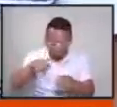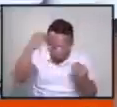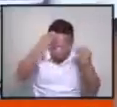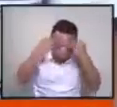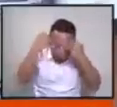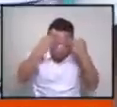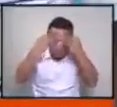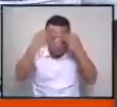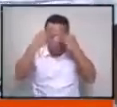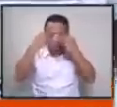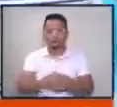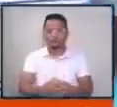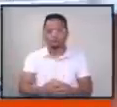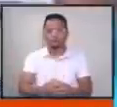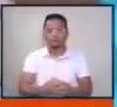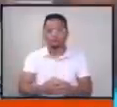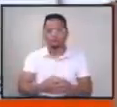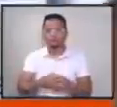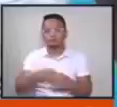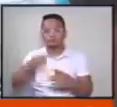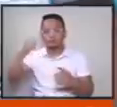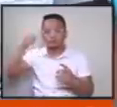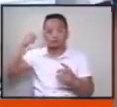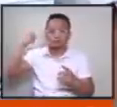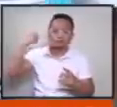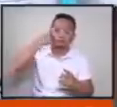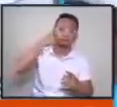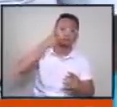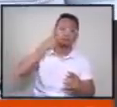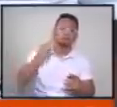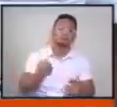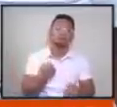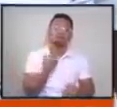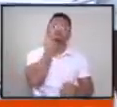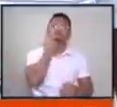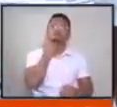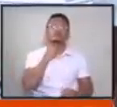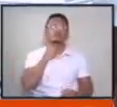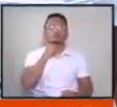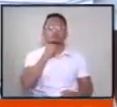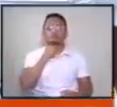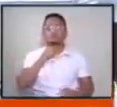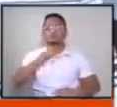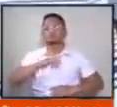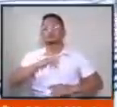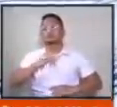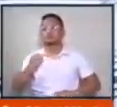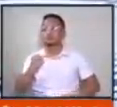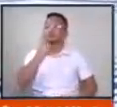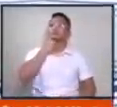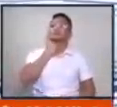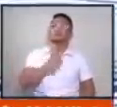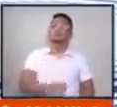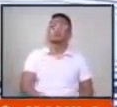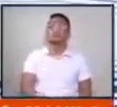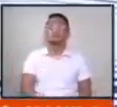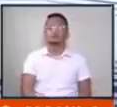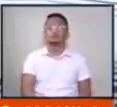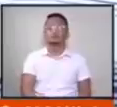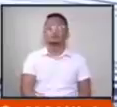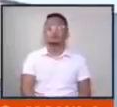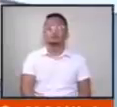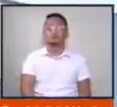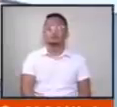na po ako. Nakayoko po ako. Sinuntok pa po niya ako sa mukha. In-uppercut po niya. Hindi pa nakontento, nanuntok opo, pa. Opo. Tapos, right. Tapos nung pauwi po